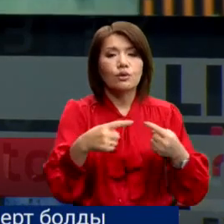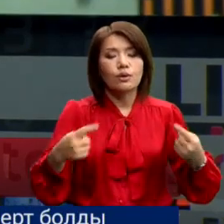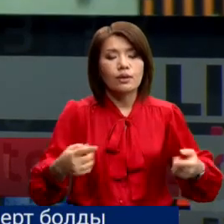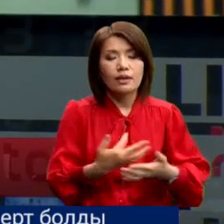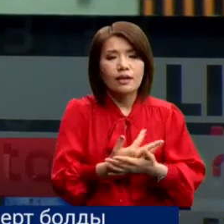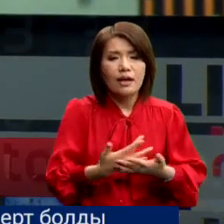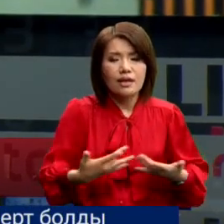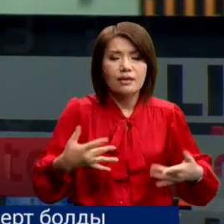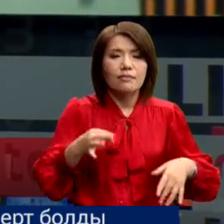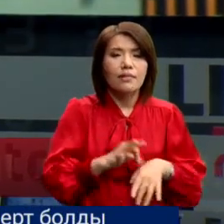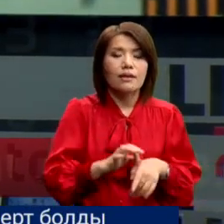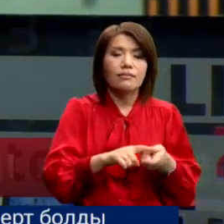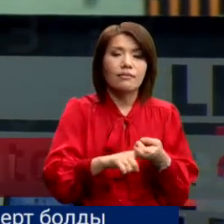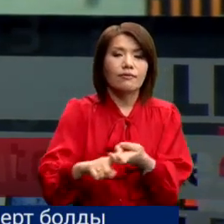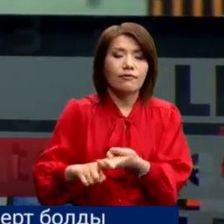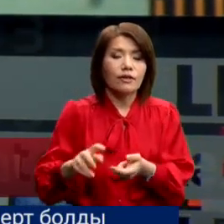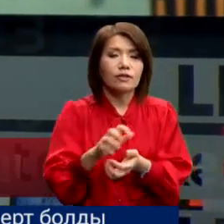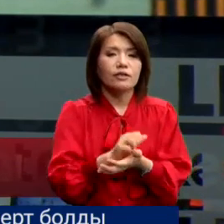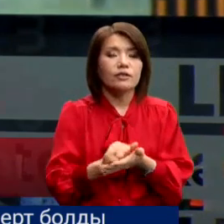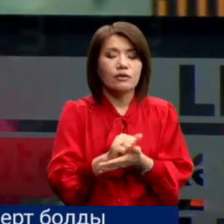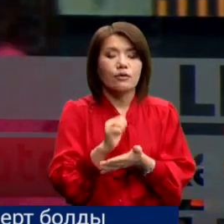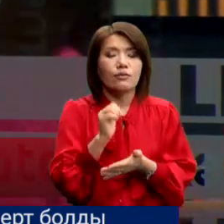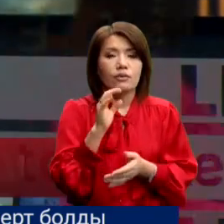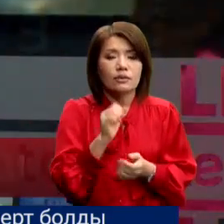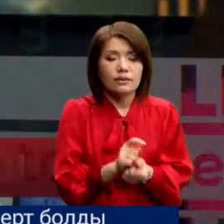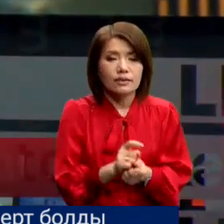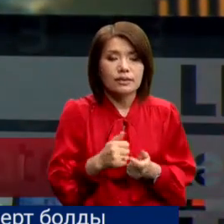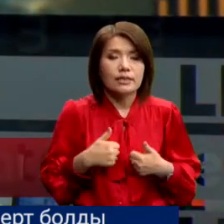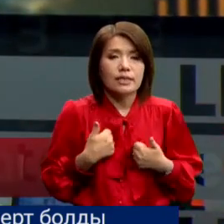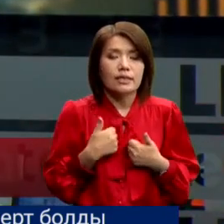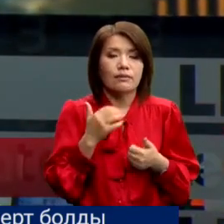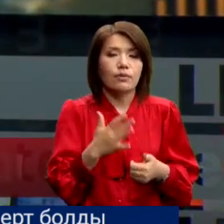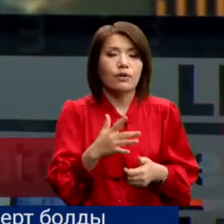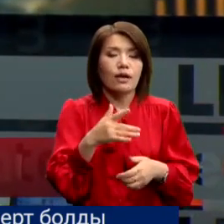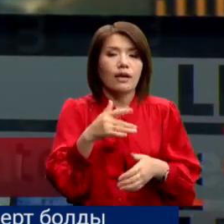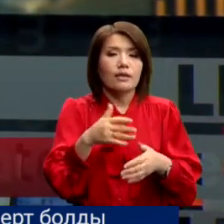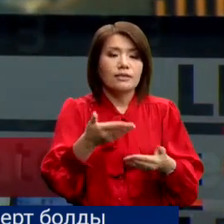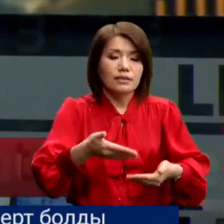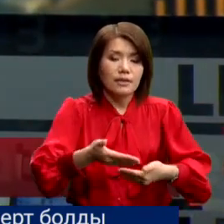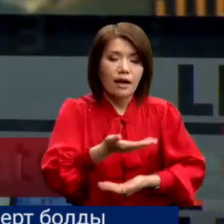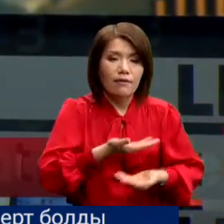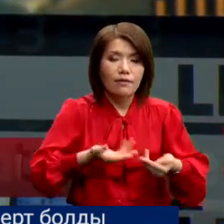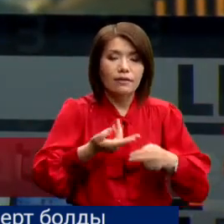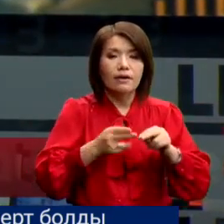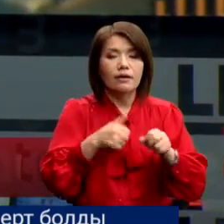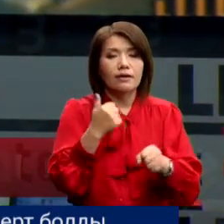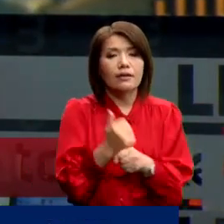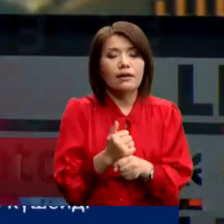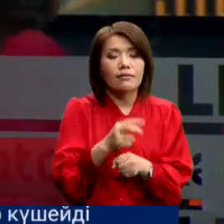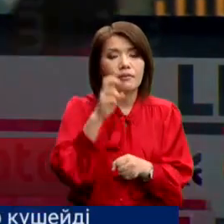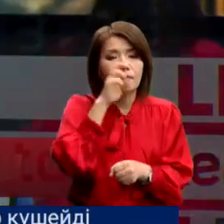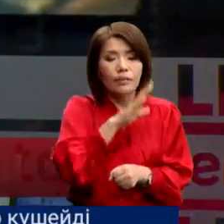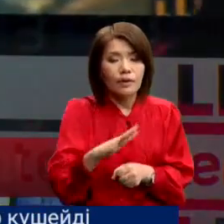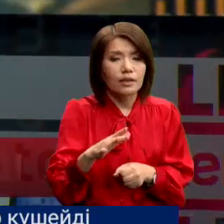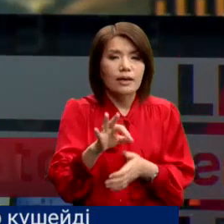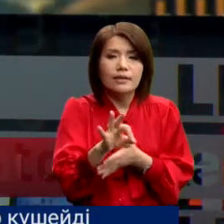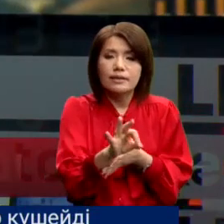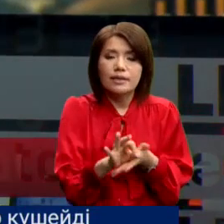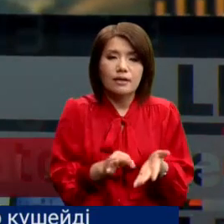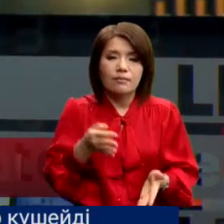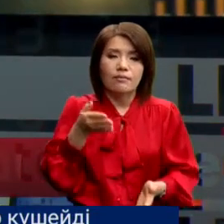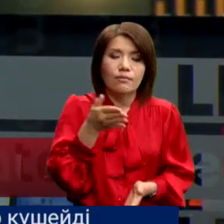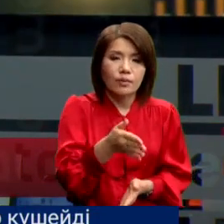массовыми заболеваниями. Также в рамках соглашения, подписанного на заседании Совета глав правительств СНГ, договорились оперативно